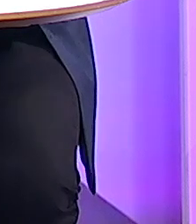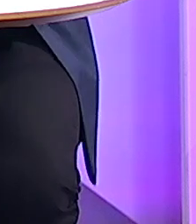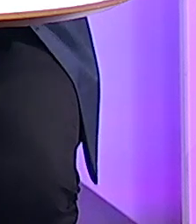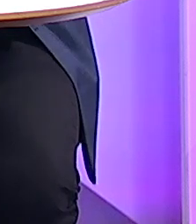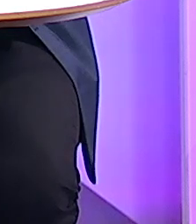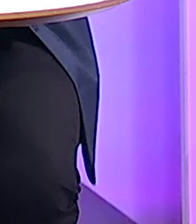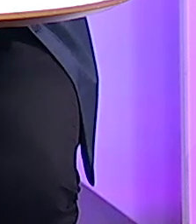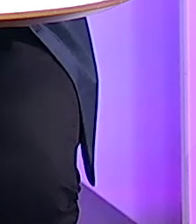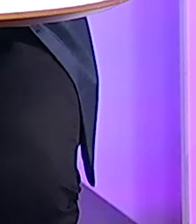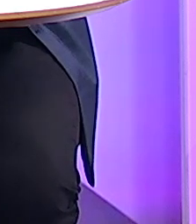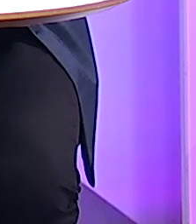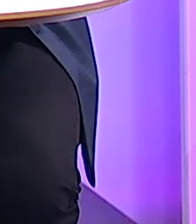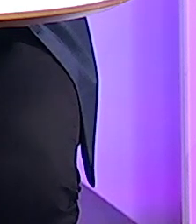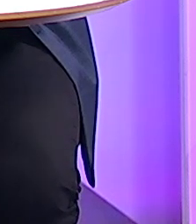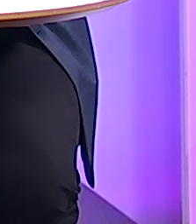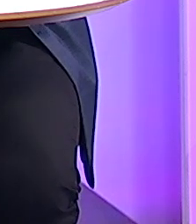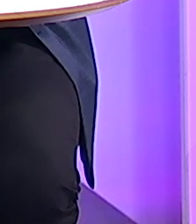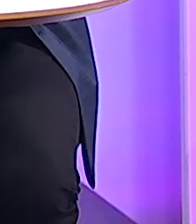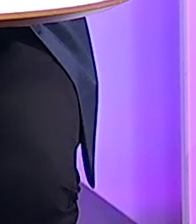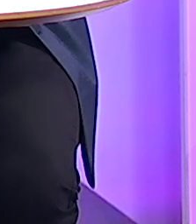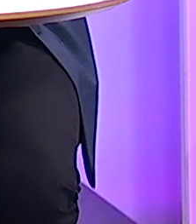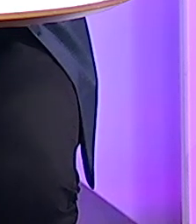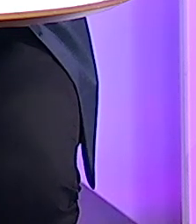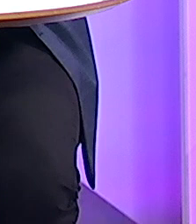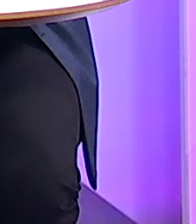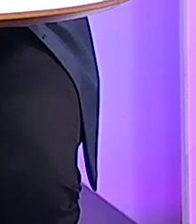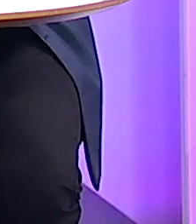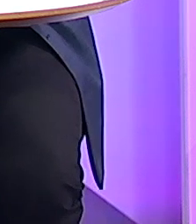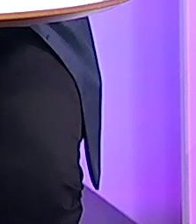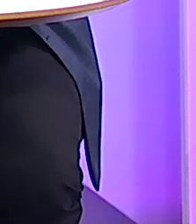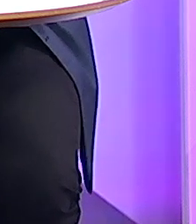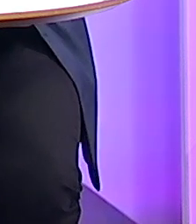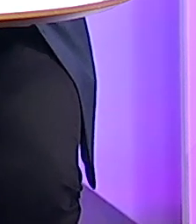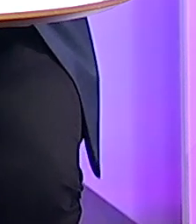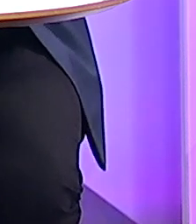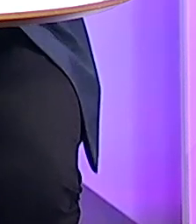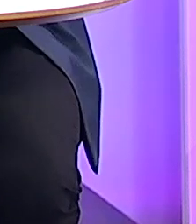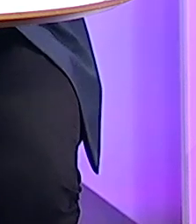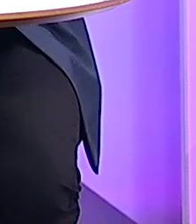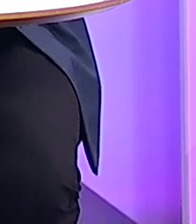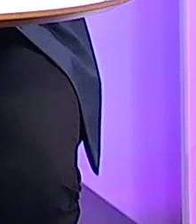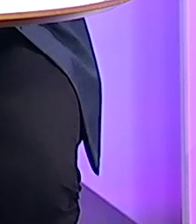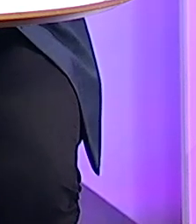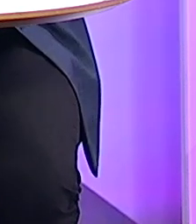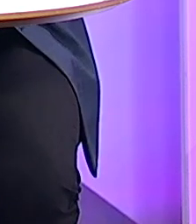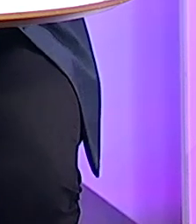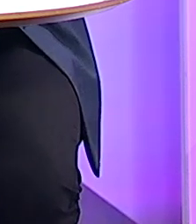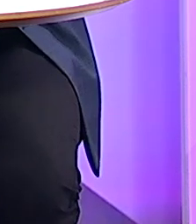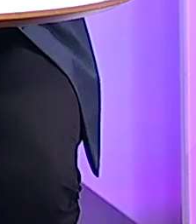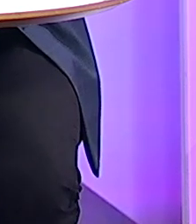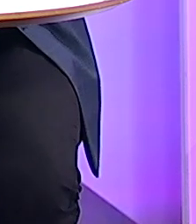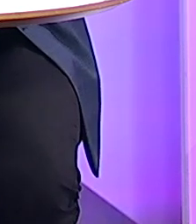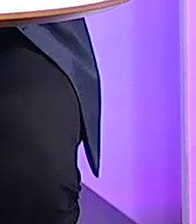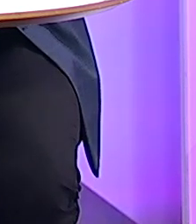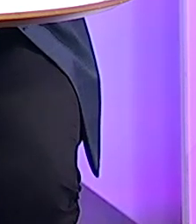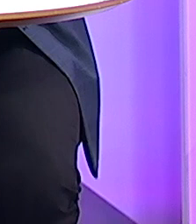pendidik bagi memastikan mutu pendidikan bahasa Inggeris terus berkualiti sepanjang zaman. Dan juga, ia untuk mewujudkan platform